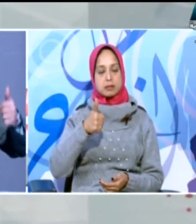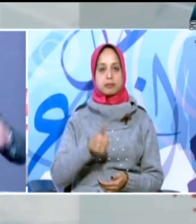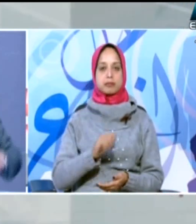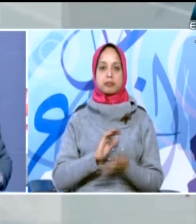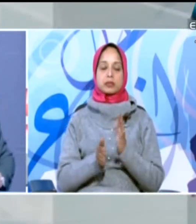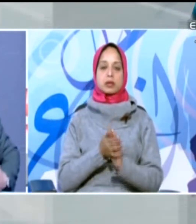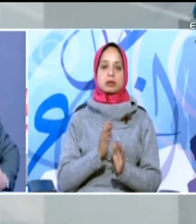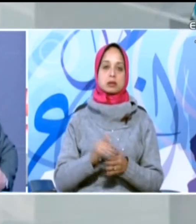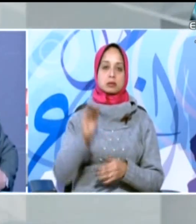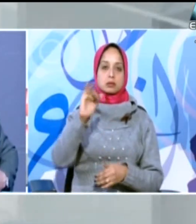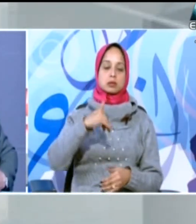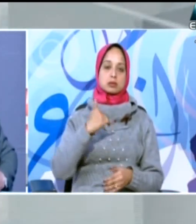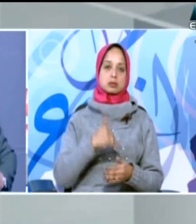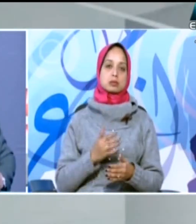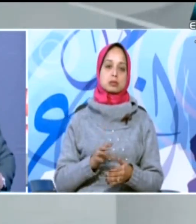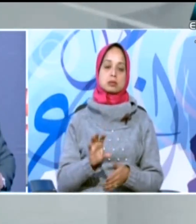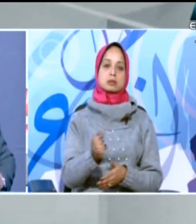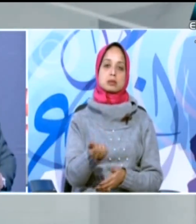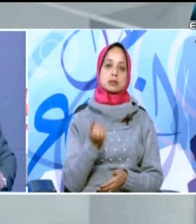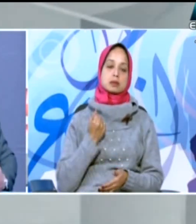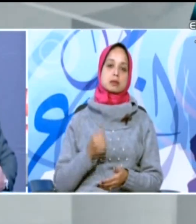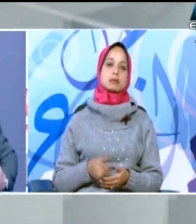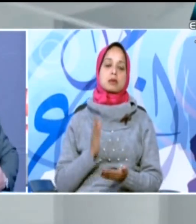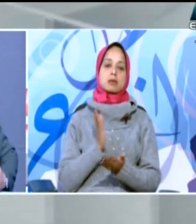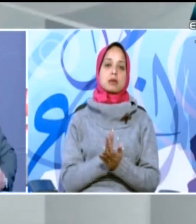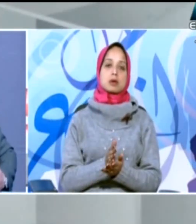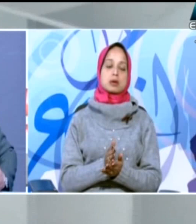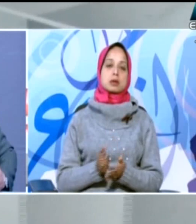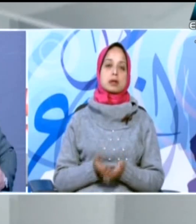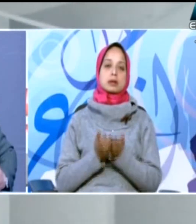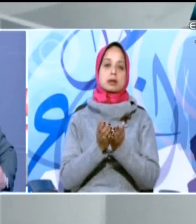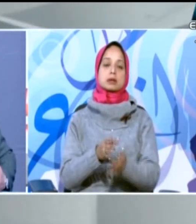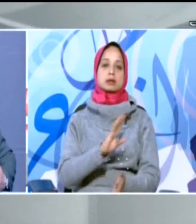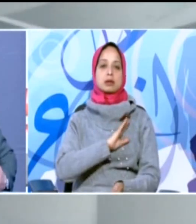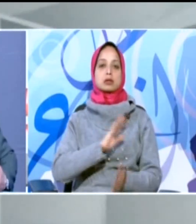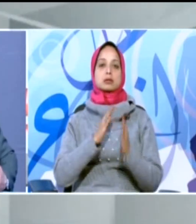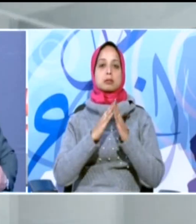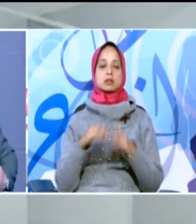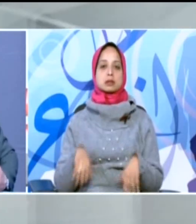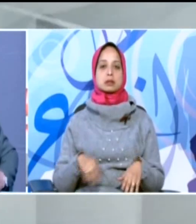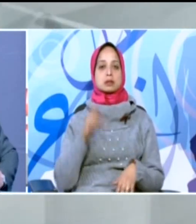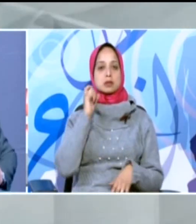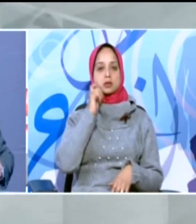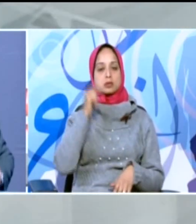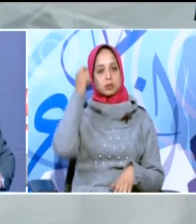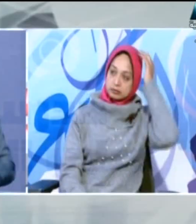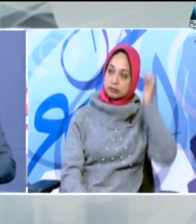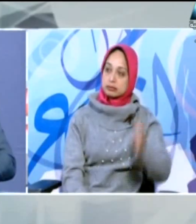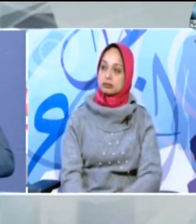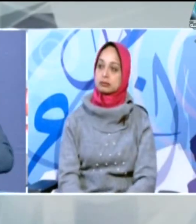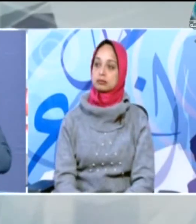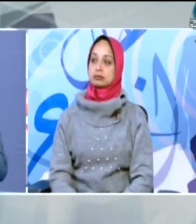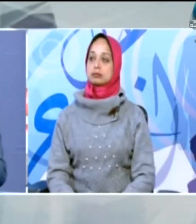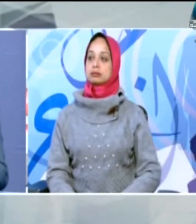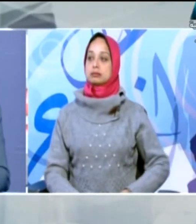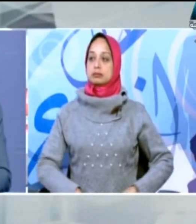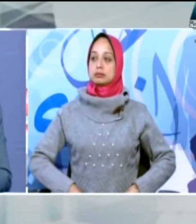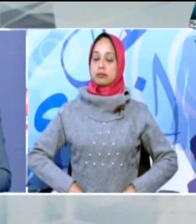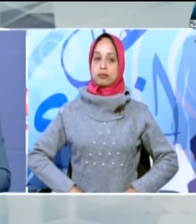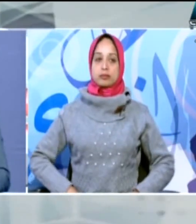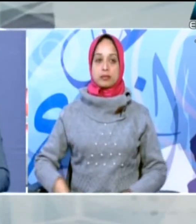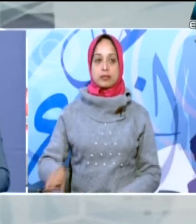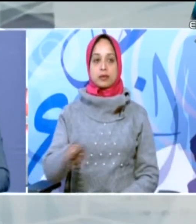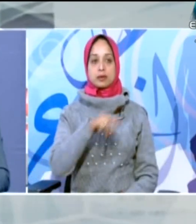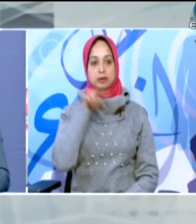ودخول وتقويه وسحب وحق واعاده الجيش المصري للسودان. ناخد فاصل ونرجع لكم ان شاء الله.